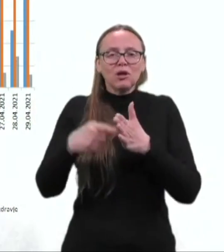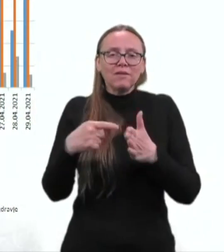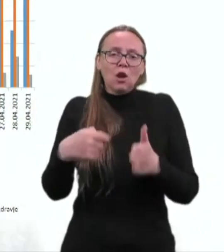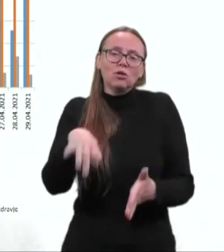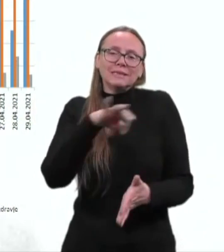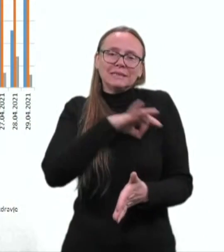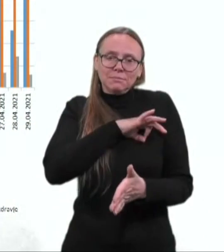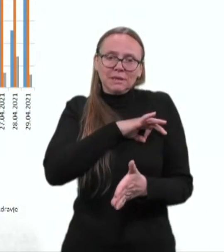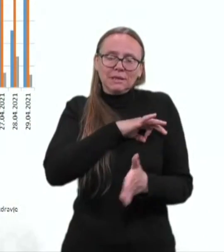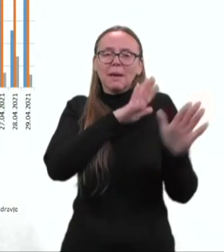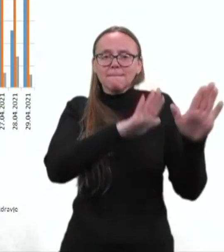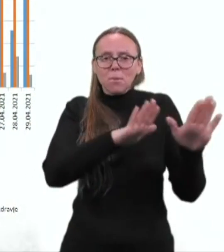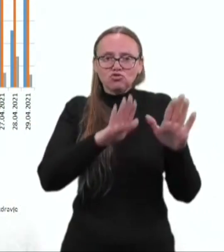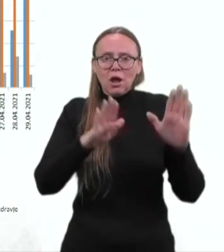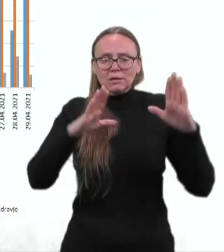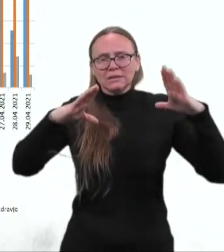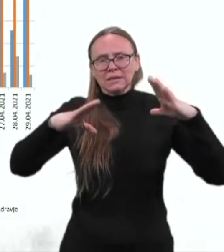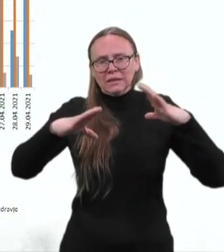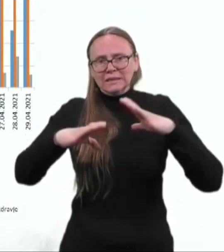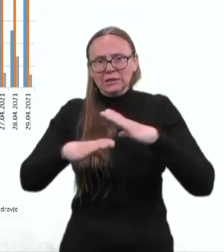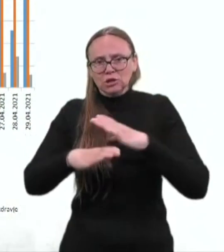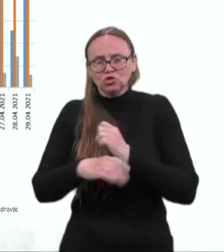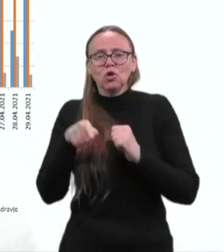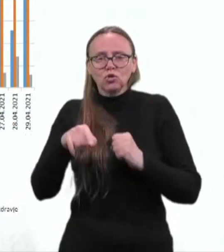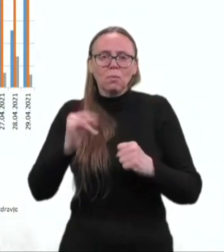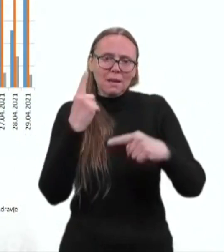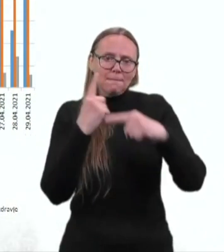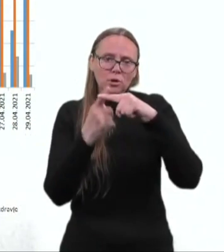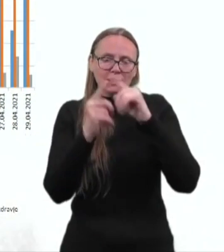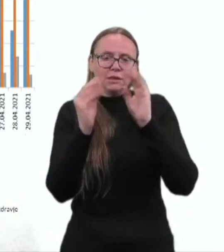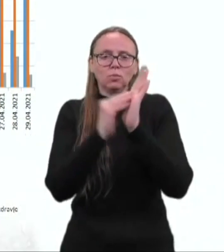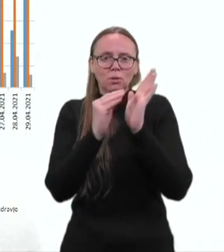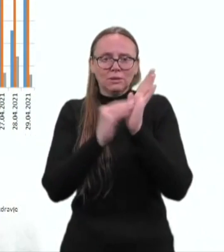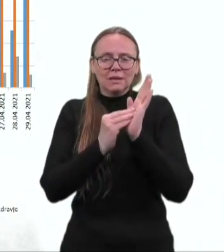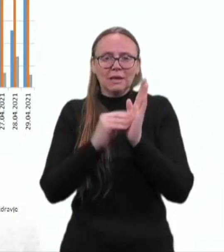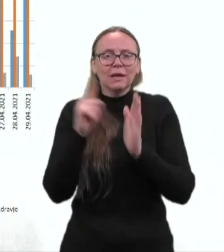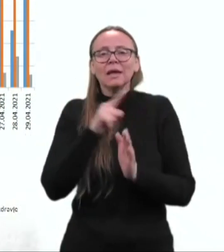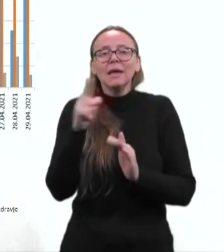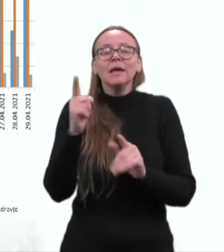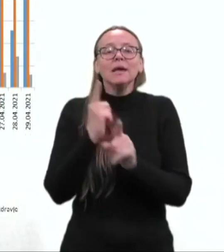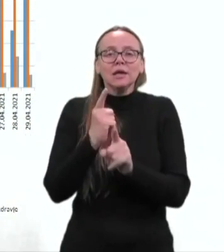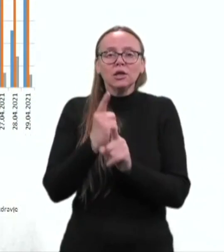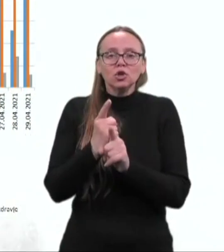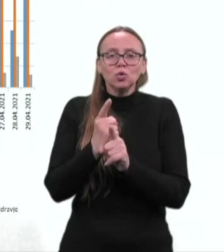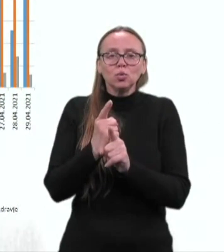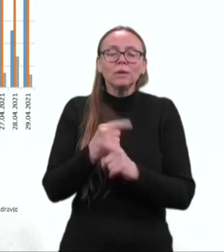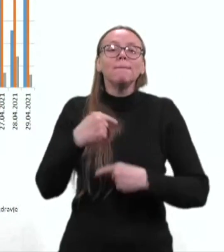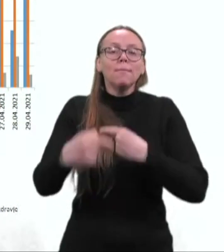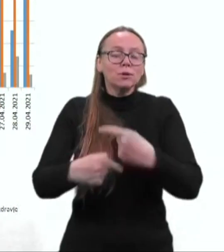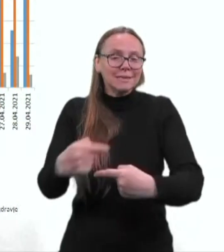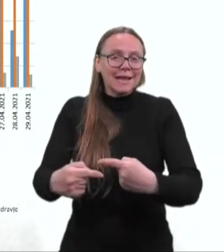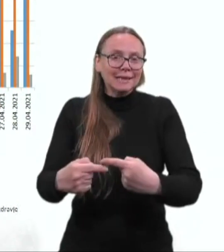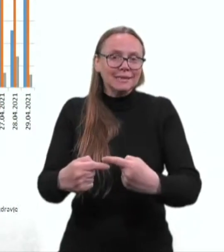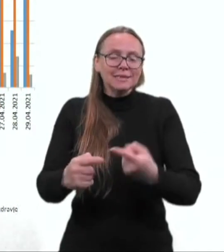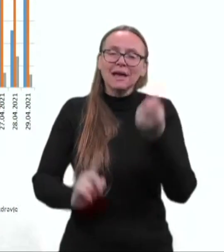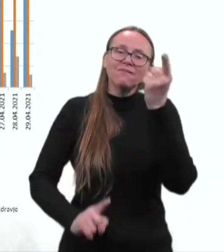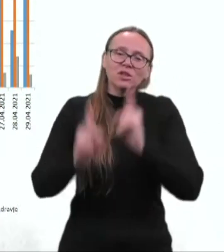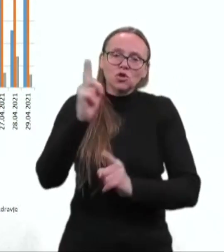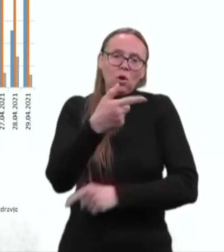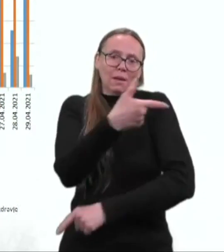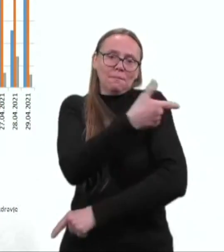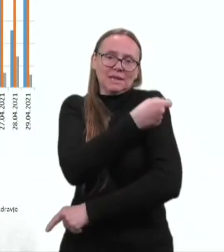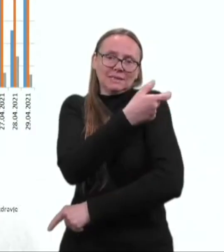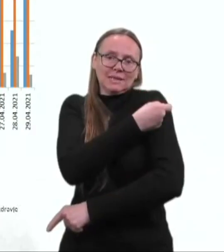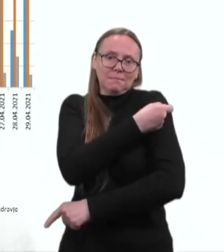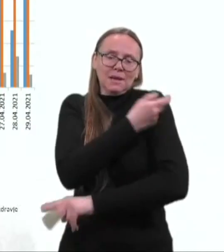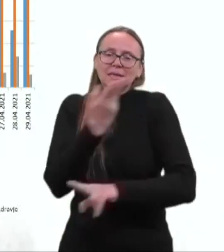smrti se počasi znižuje, kar je pozitiven podatek in zagotovo tudi posledica visoke